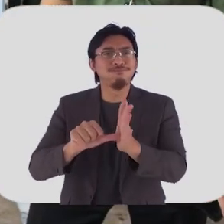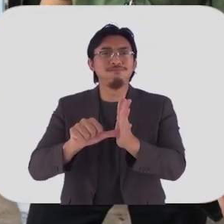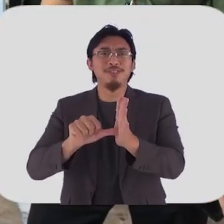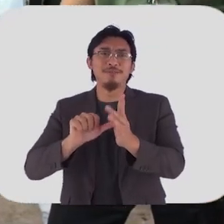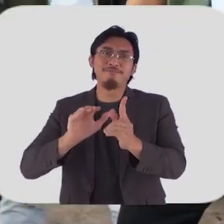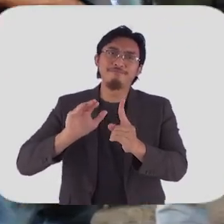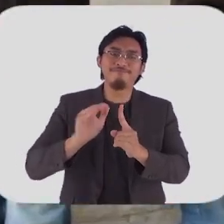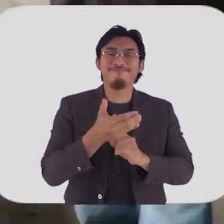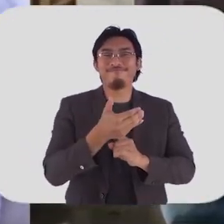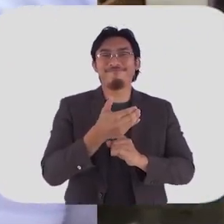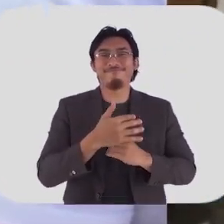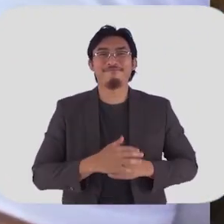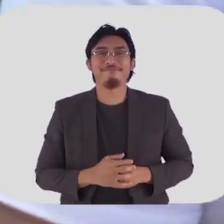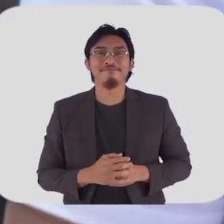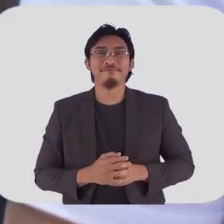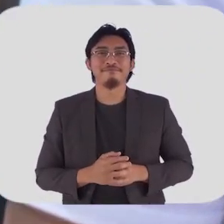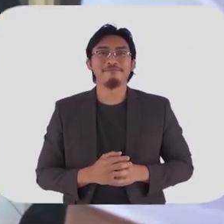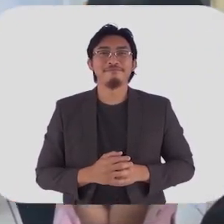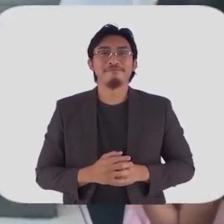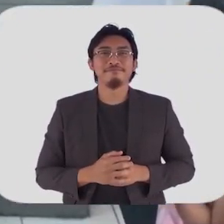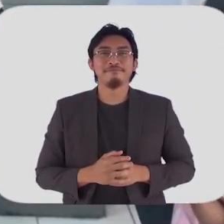bisa menyelamatkan.